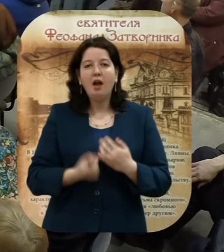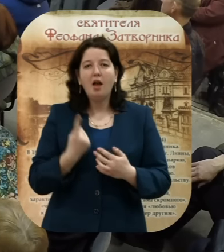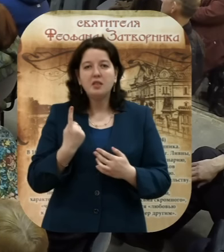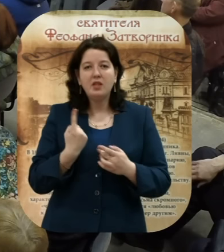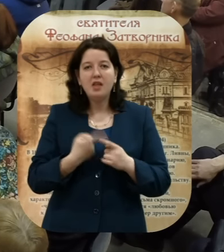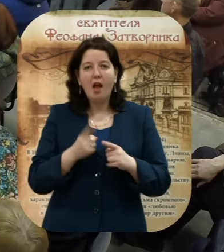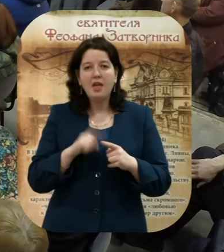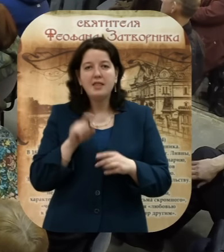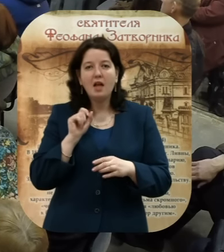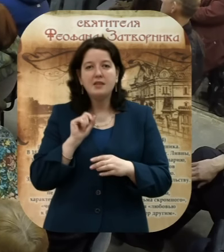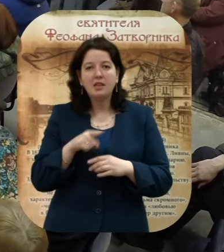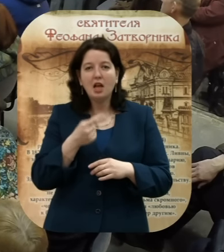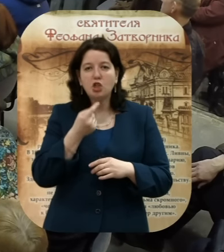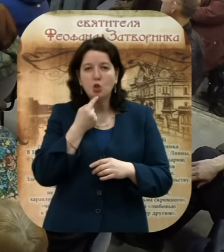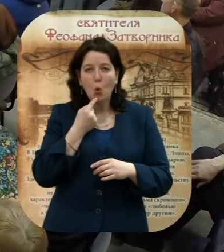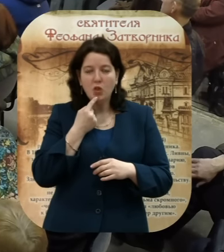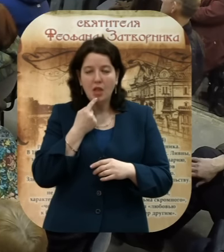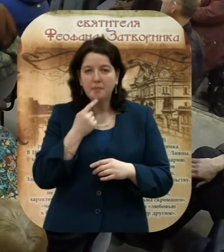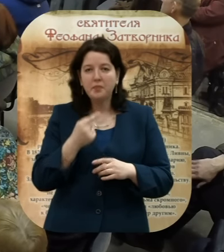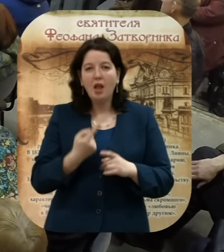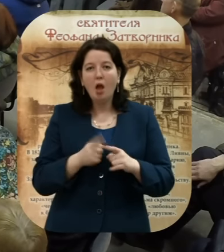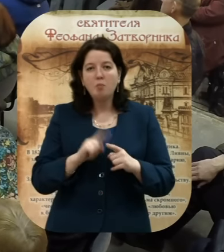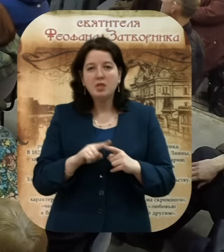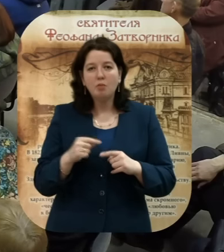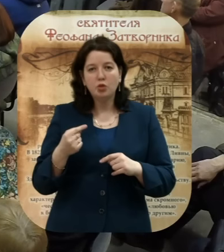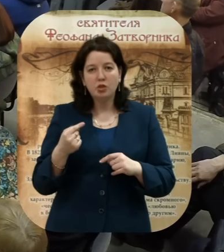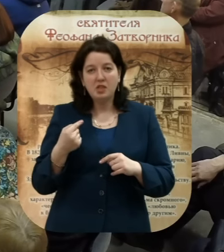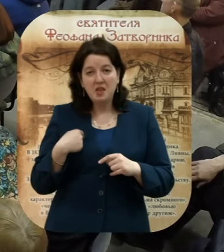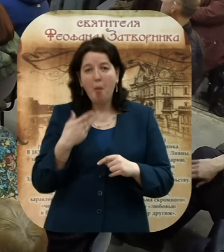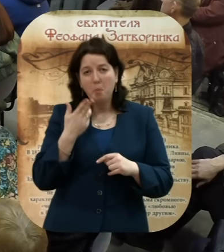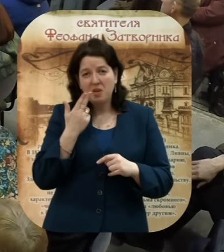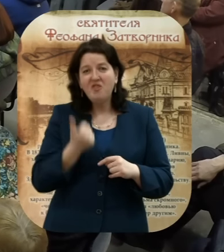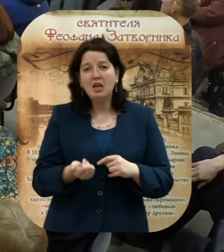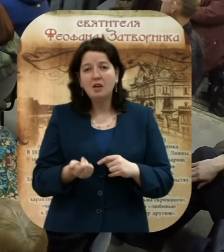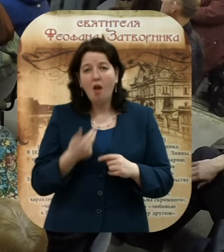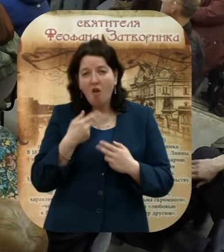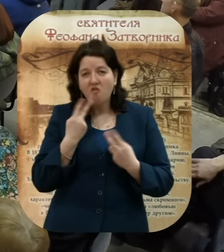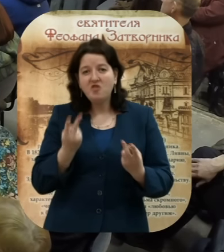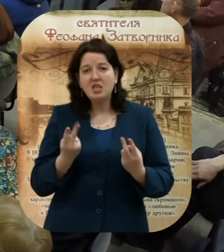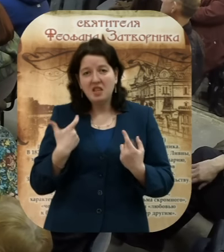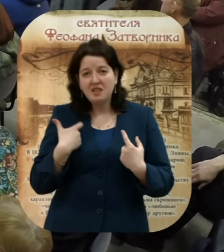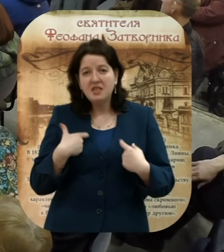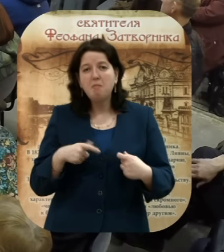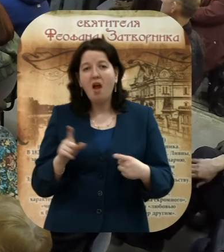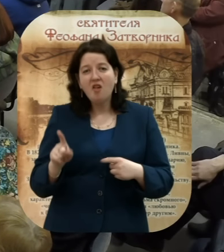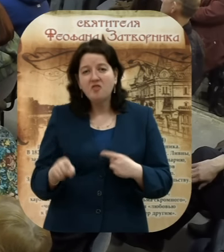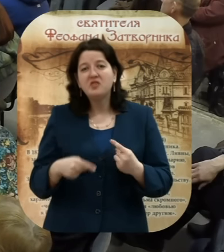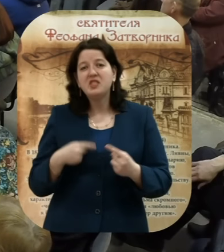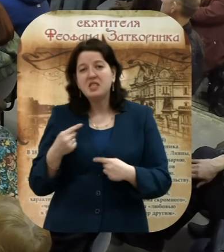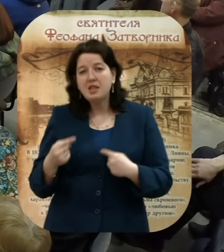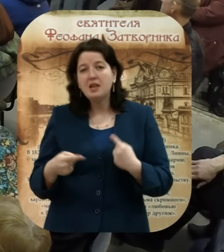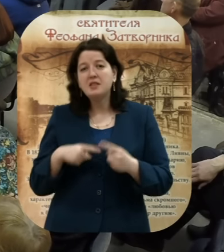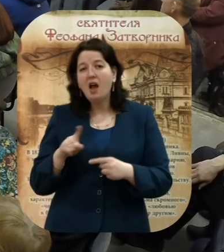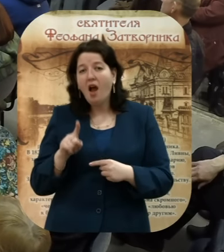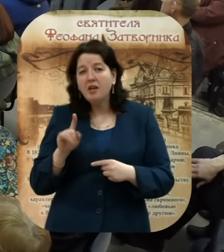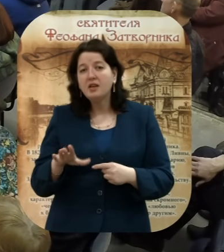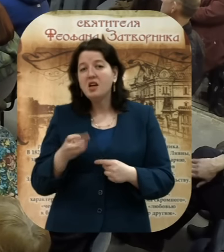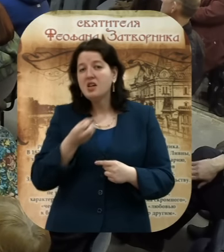эта задача трудная. Потому что я уже привык видеть себя всегда